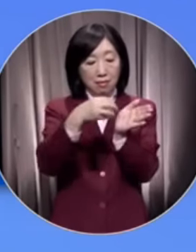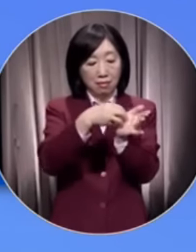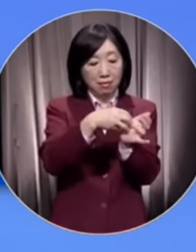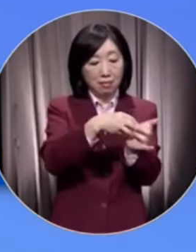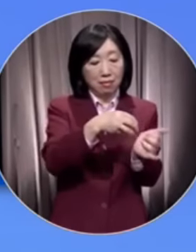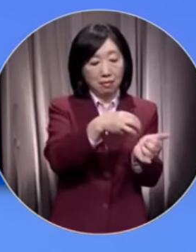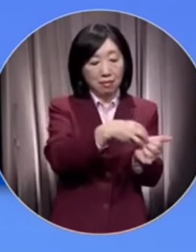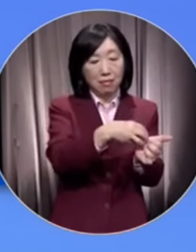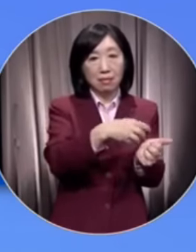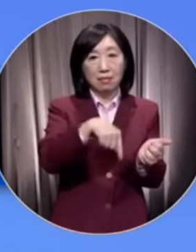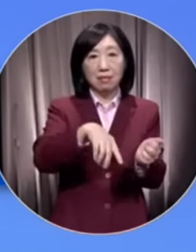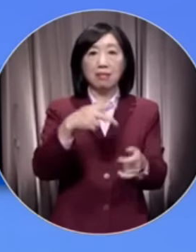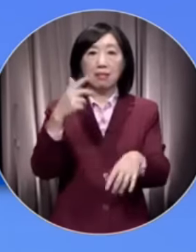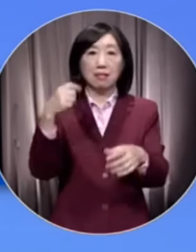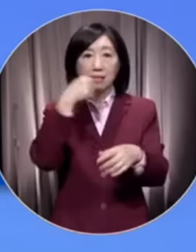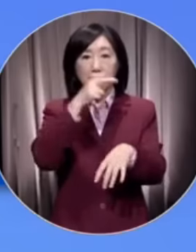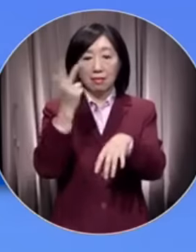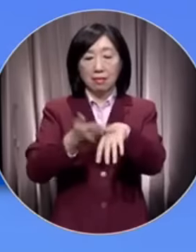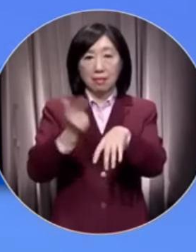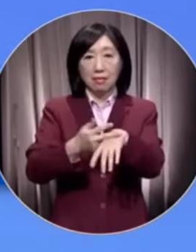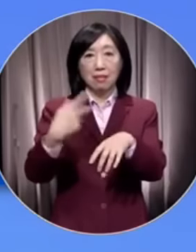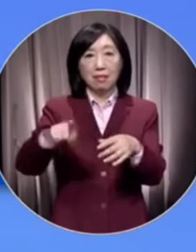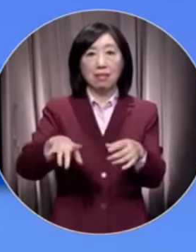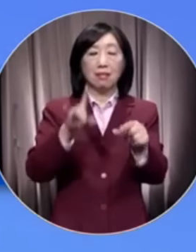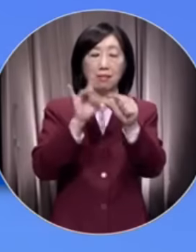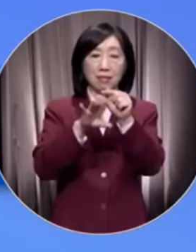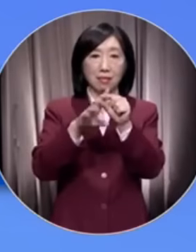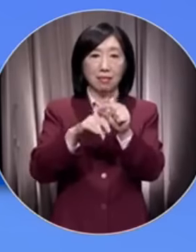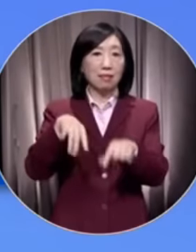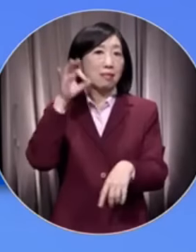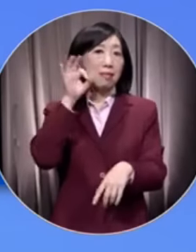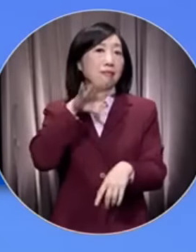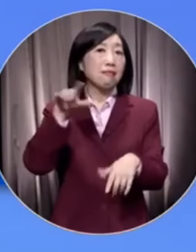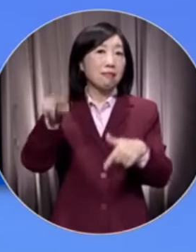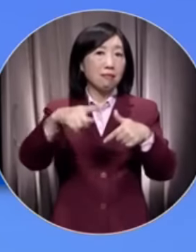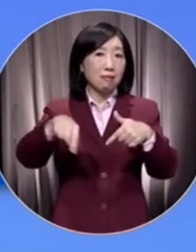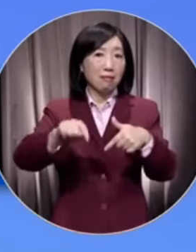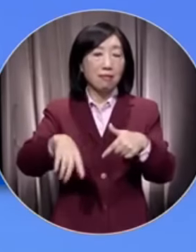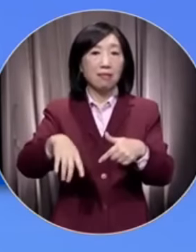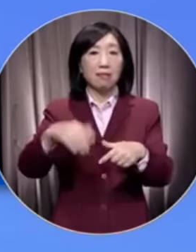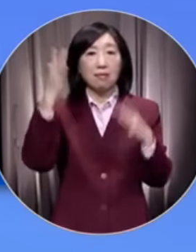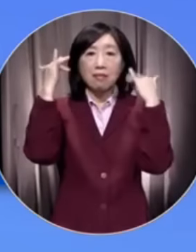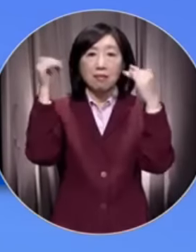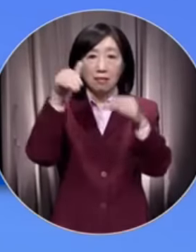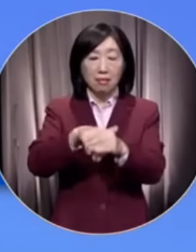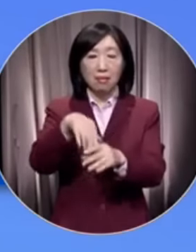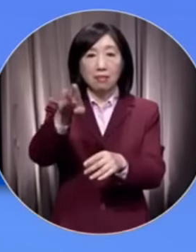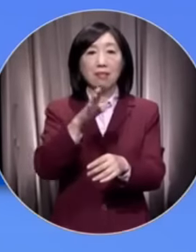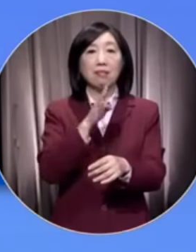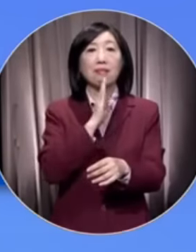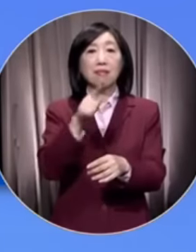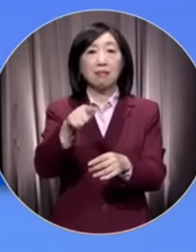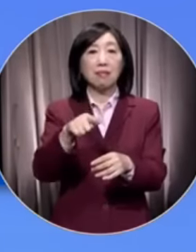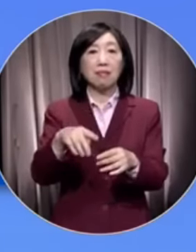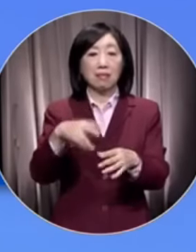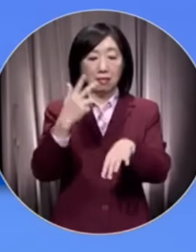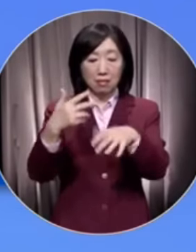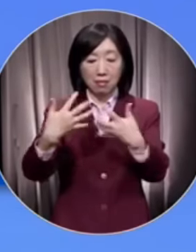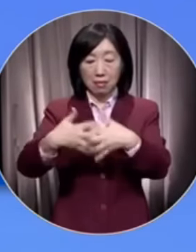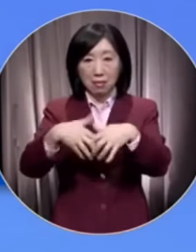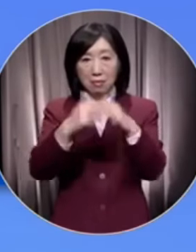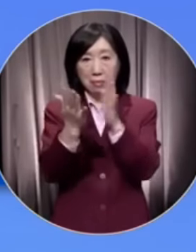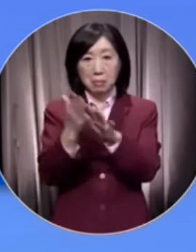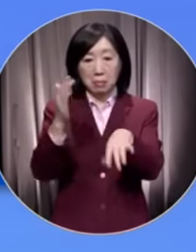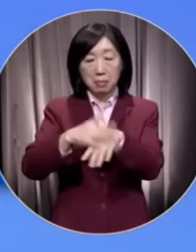科技溪谷，中彰投是离大陆最近的口岸， 确保精密的这些基建和其